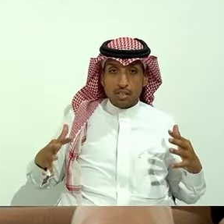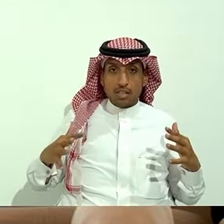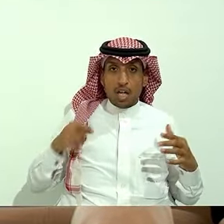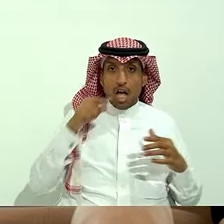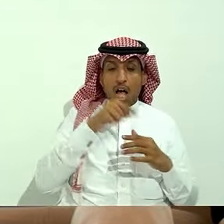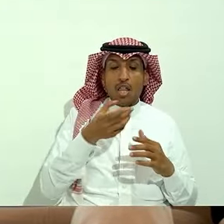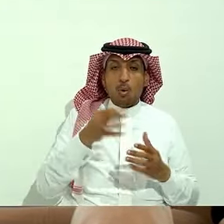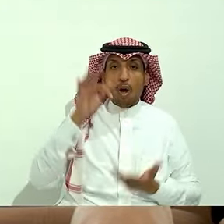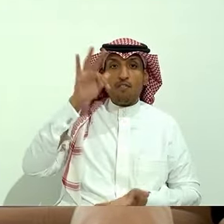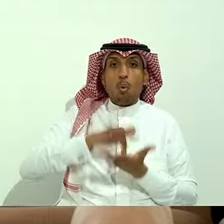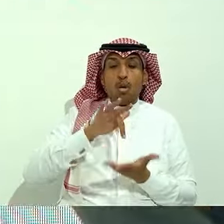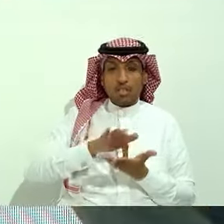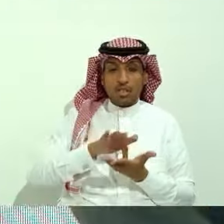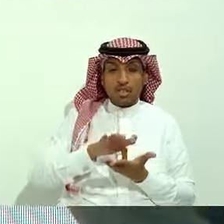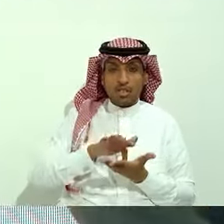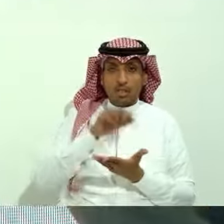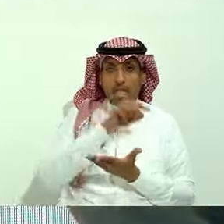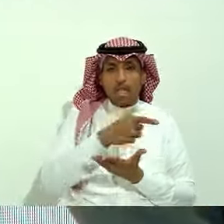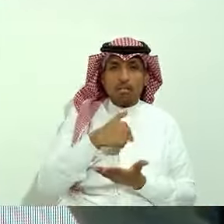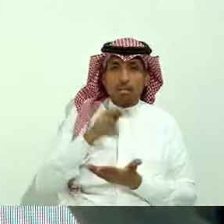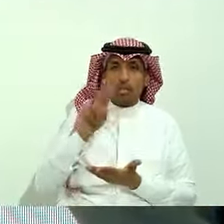الوسطى من التل،